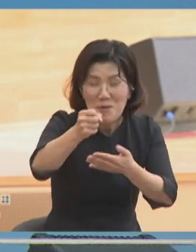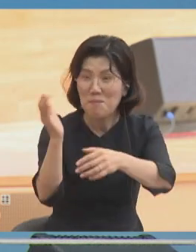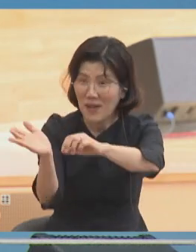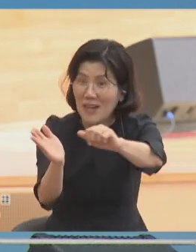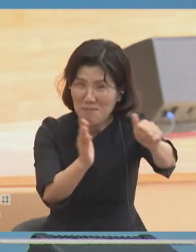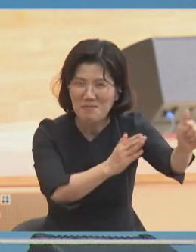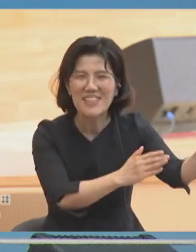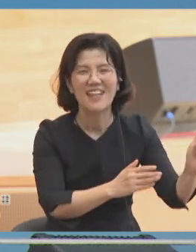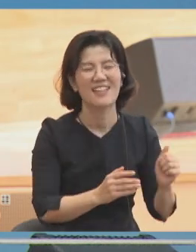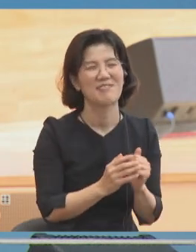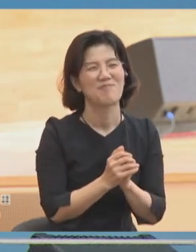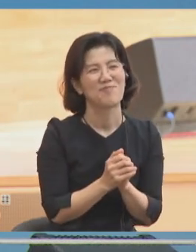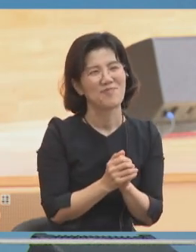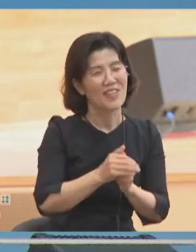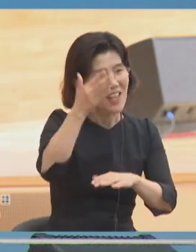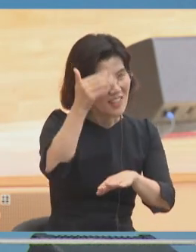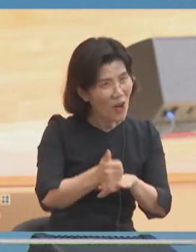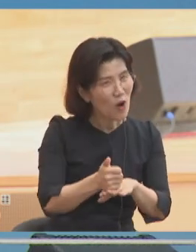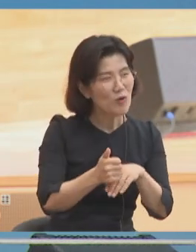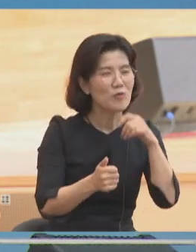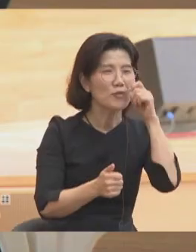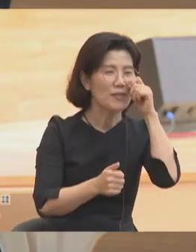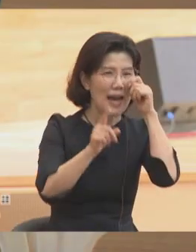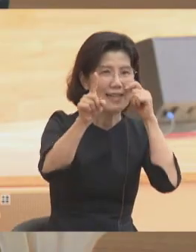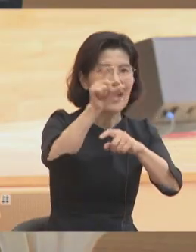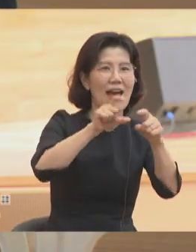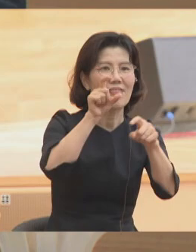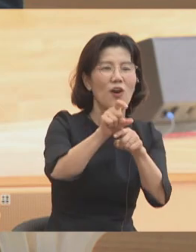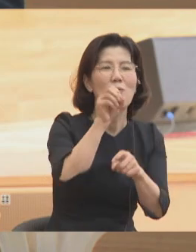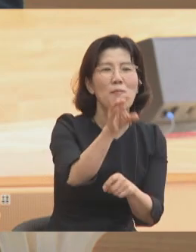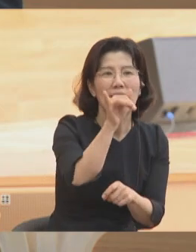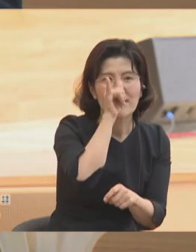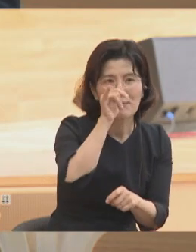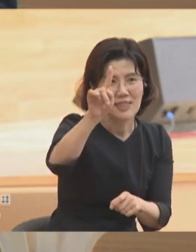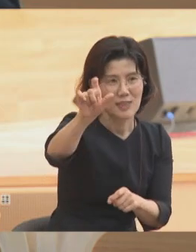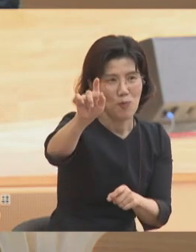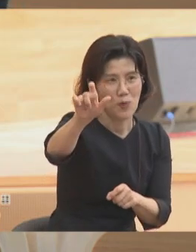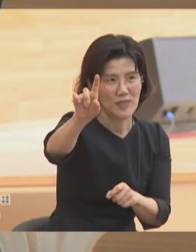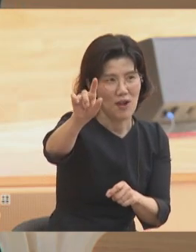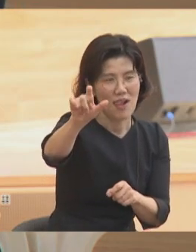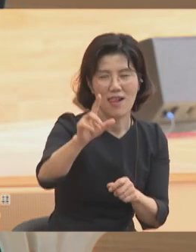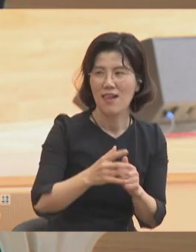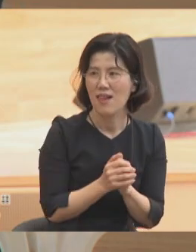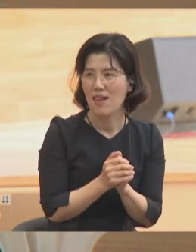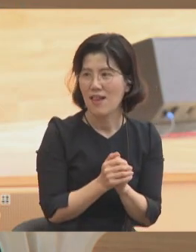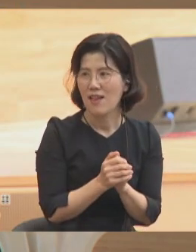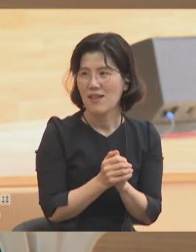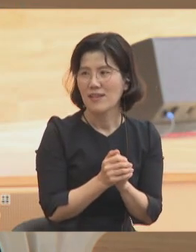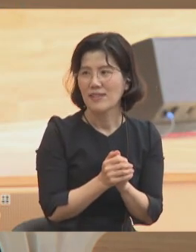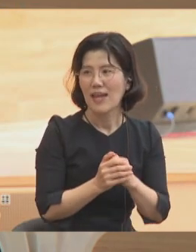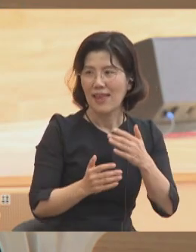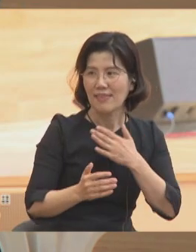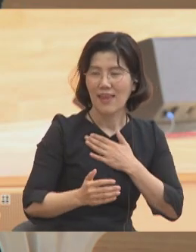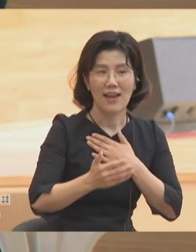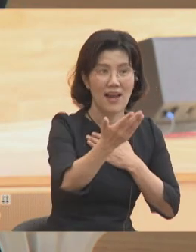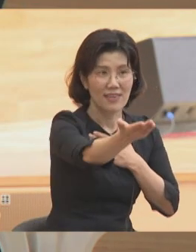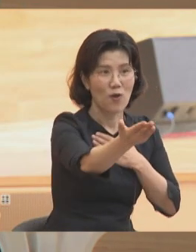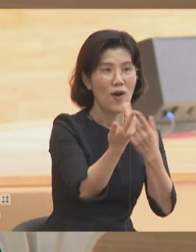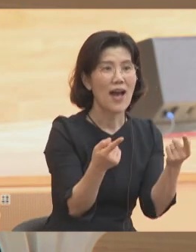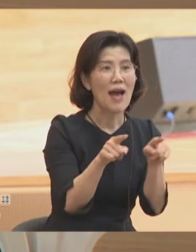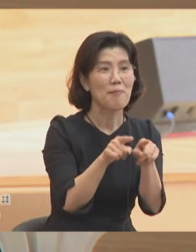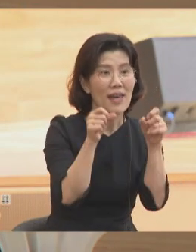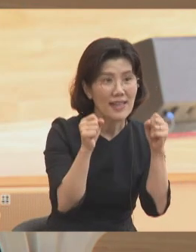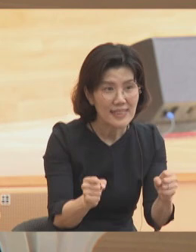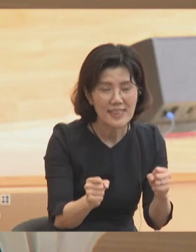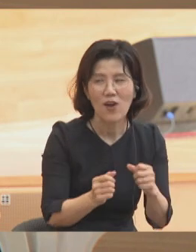소망합니다 아 그리고 야곱에게 한 가지 더 들려주세요 15절 말씀 리 함께 읽어볼까요 시작 내가 너와